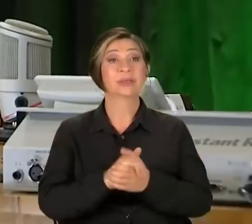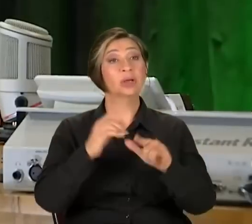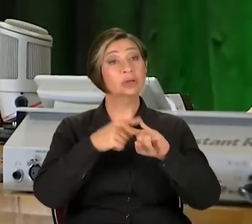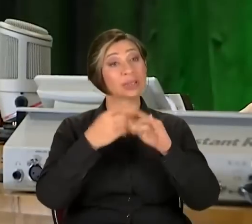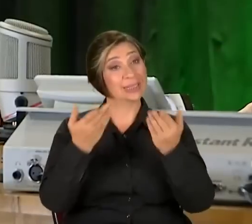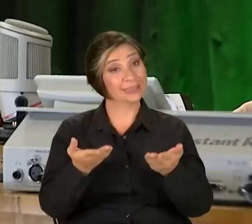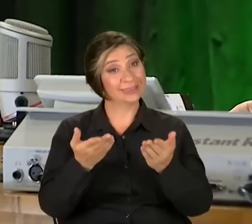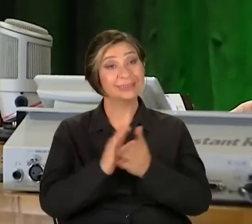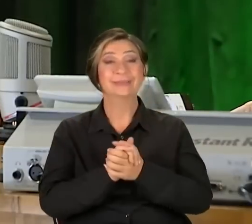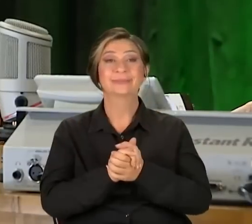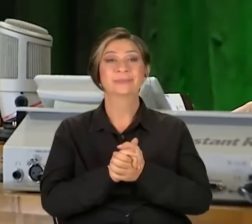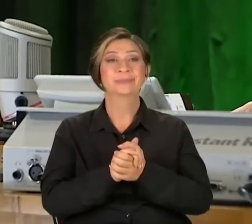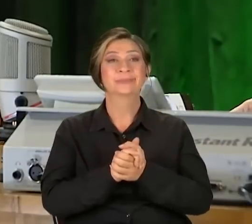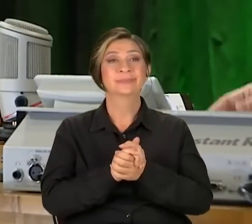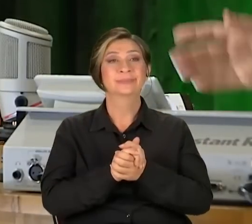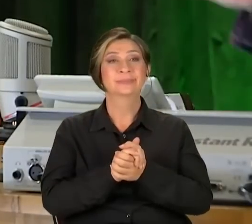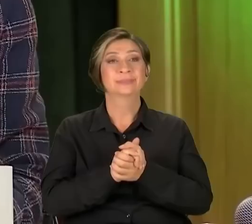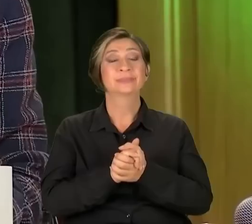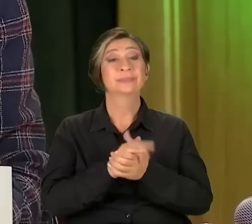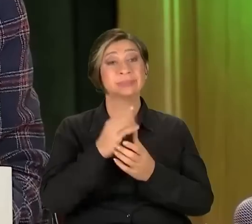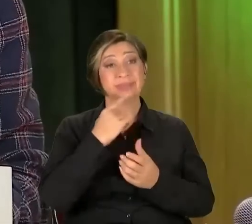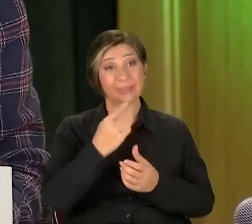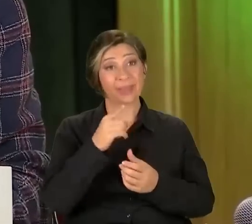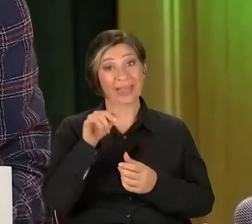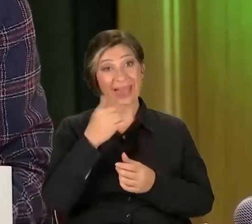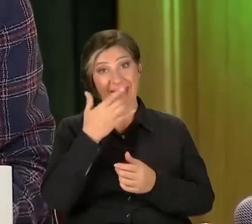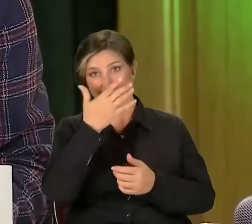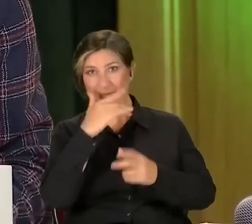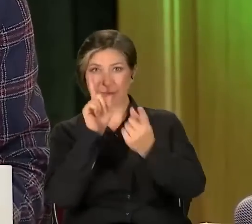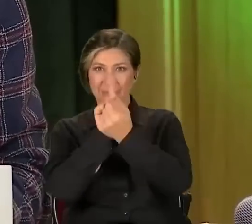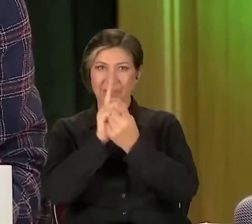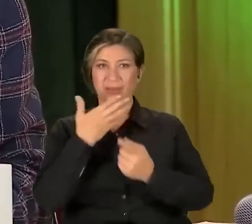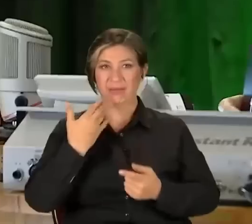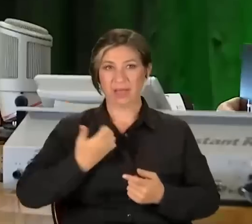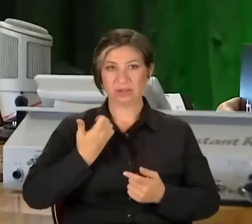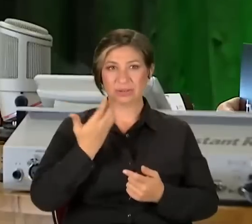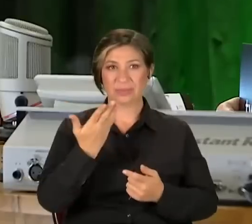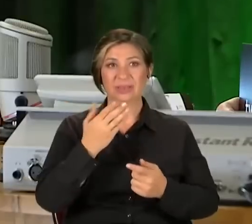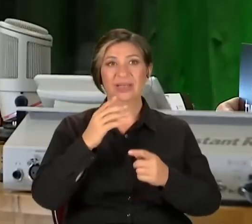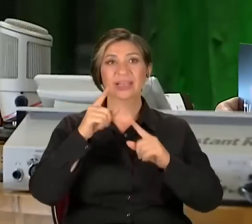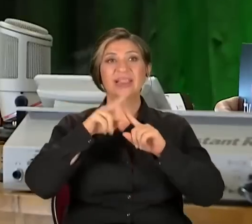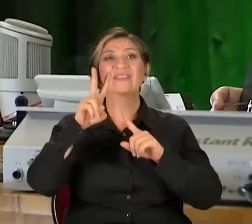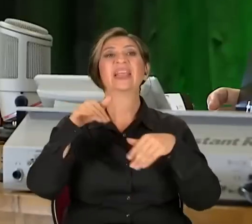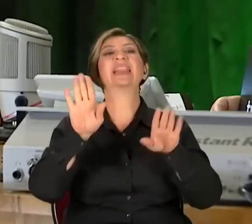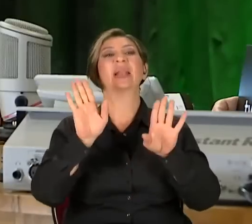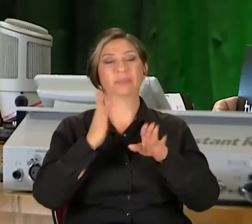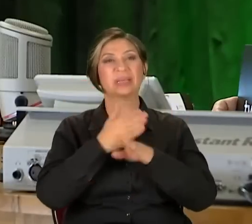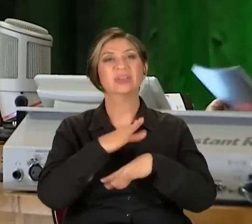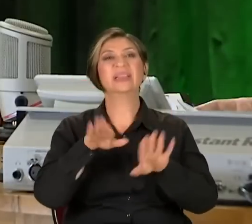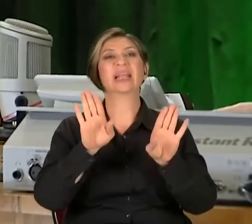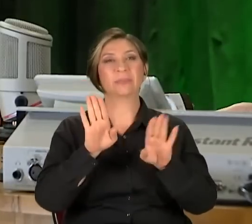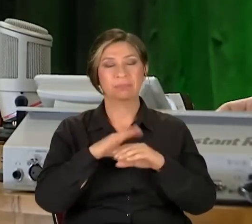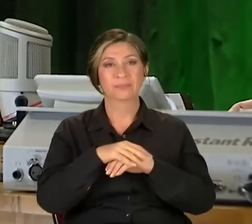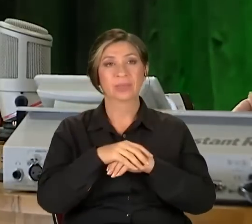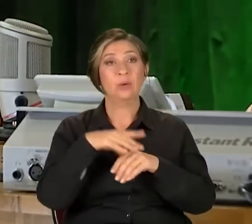Hoş geldin. Hoş bulduk. Demek yakından yakışıklıymışsın hakikaten. Şeyde ekranda değilim. Gerçekten. Değil misin